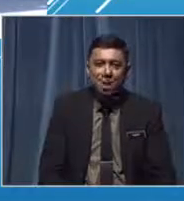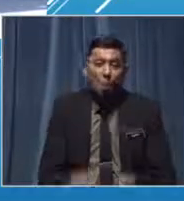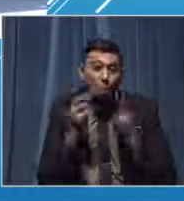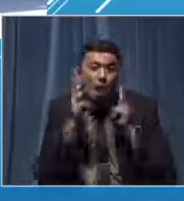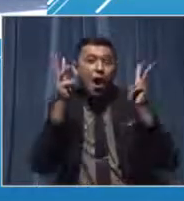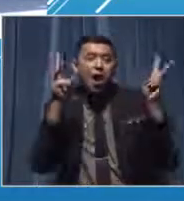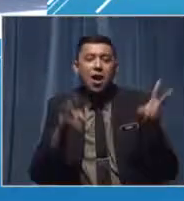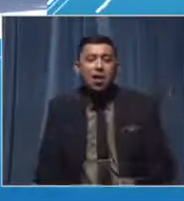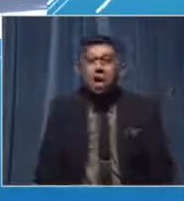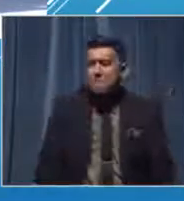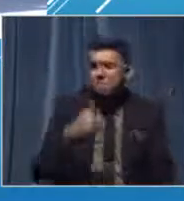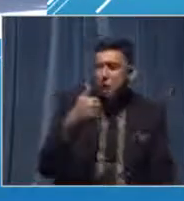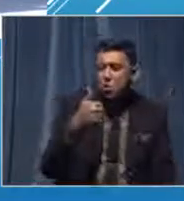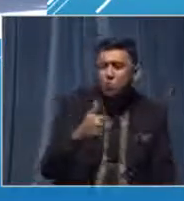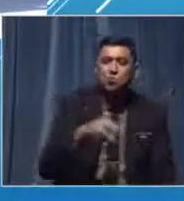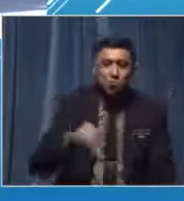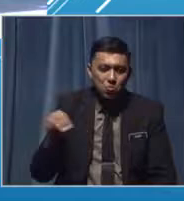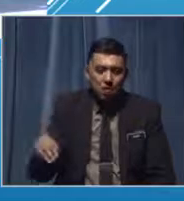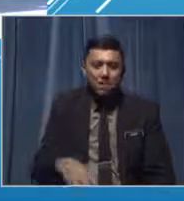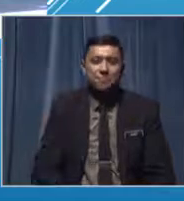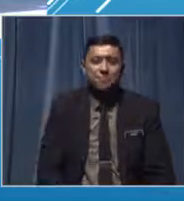Wah, bagus ya murid-murid.